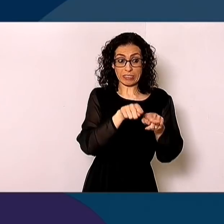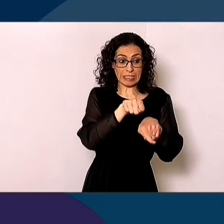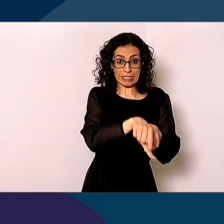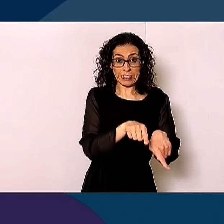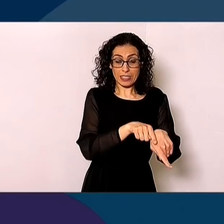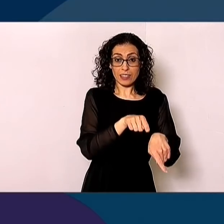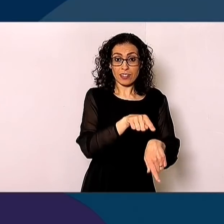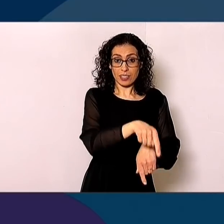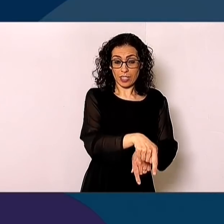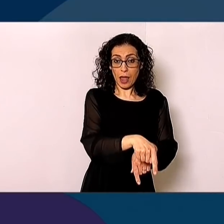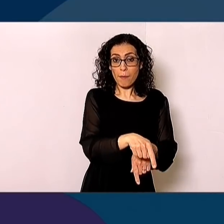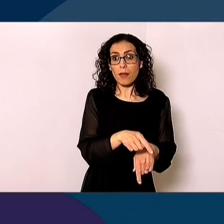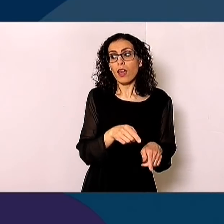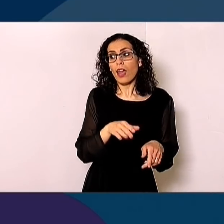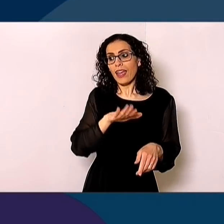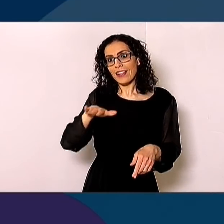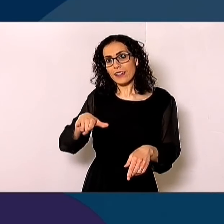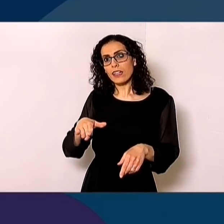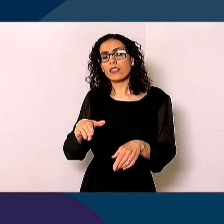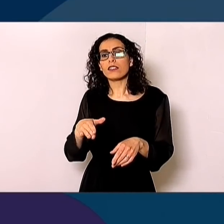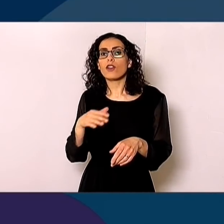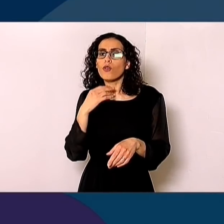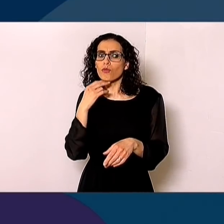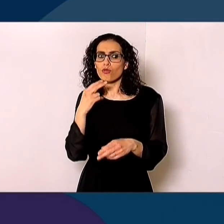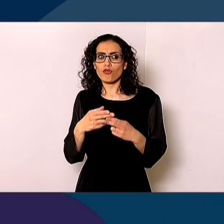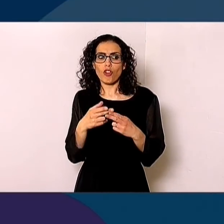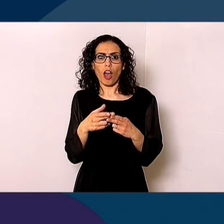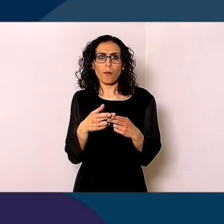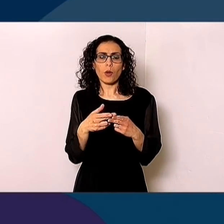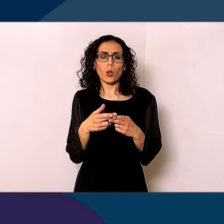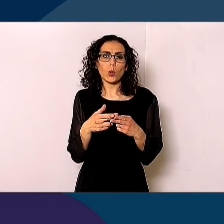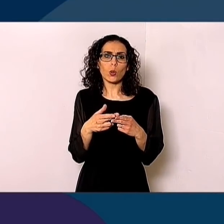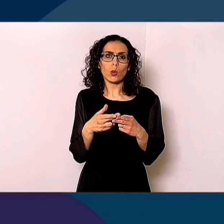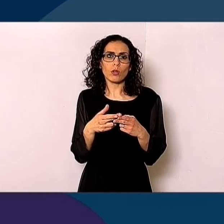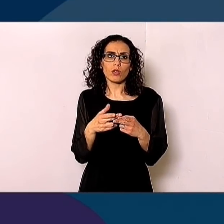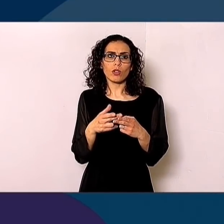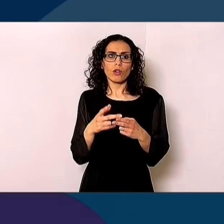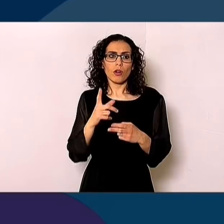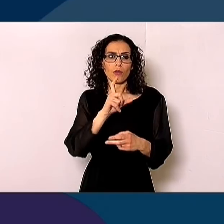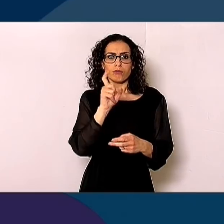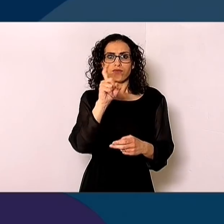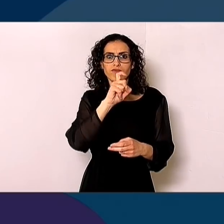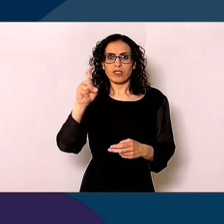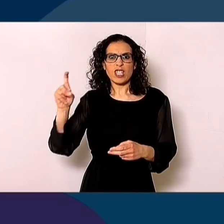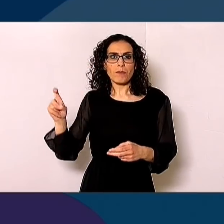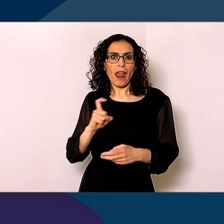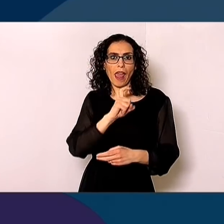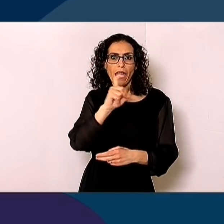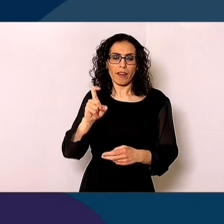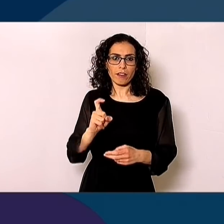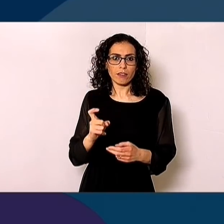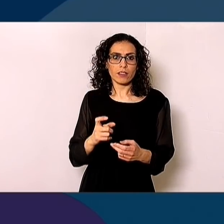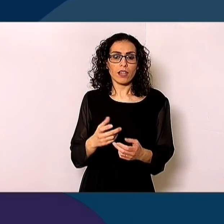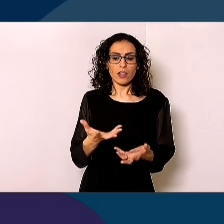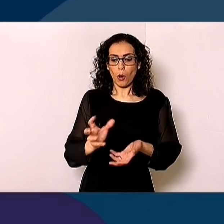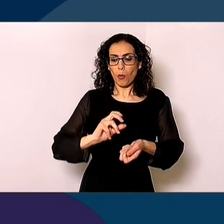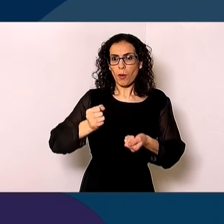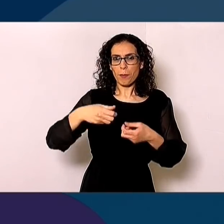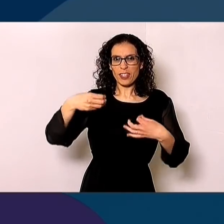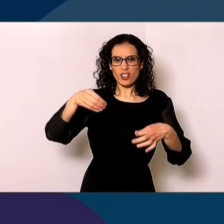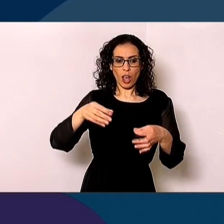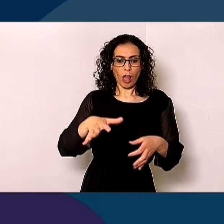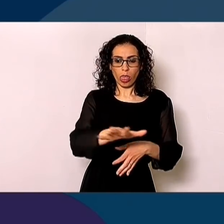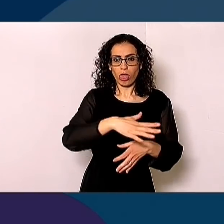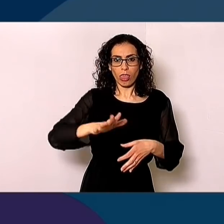li dawk in-nies jkunu qegħdin innatfu ma jagħmlux ġenerazzjoni ta' aerosols, pereżempju timsaħ bil-biċċiet